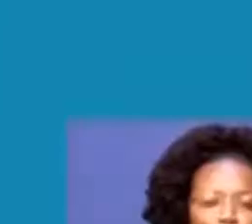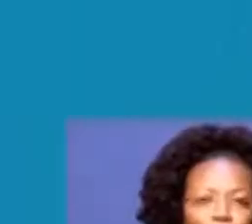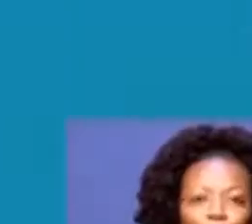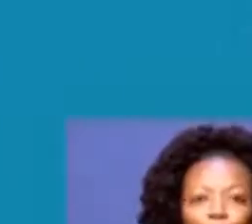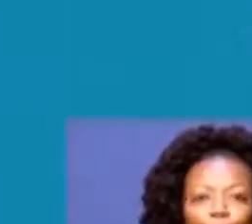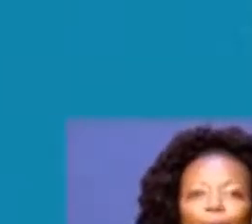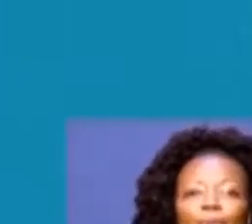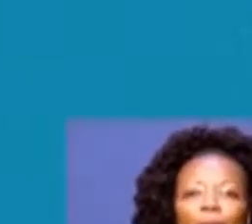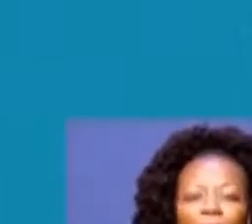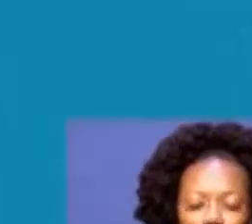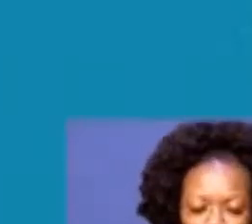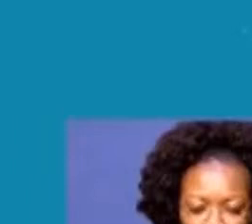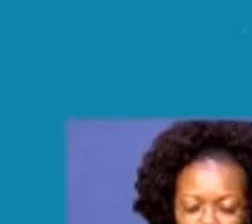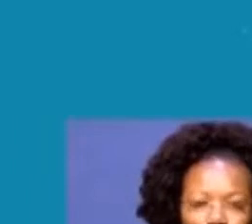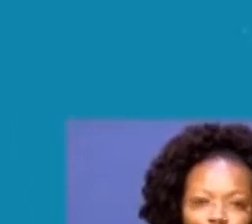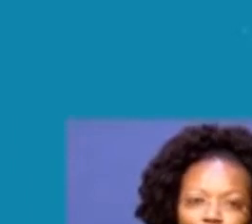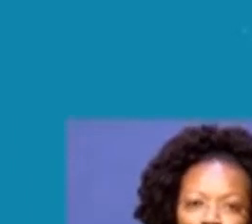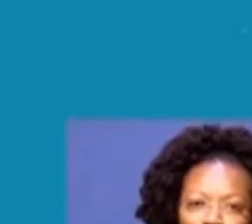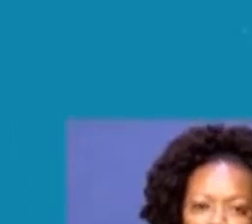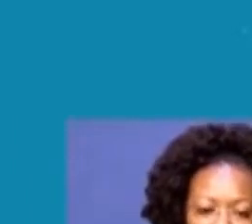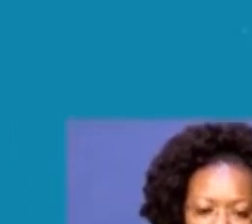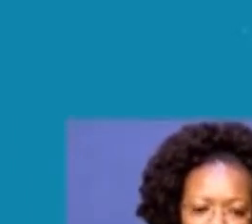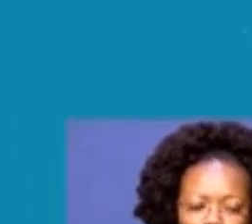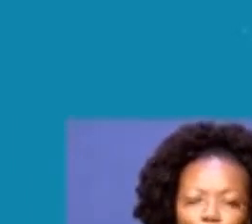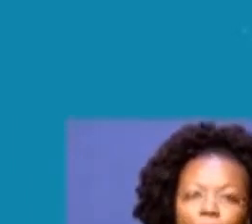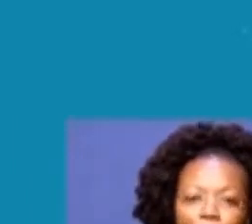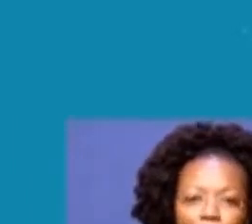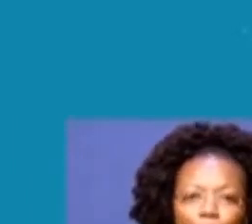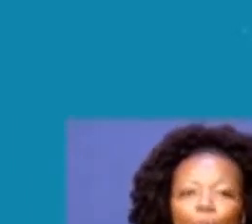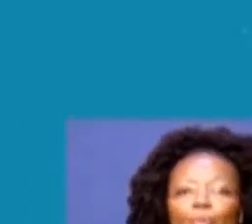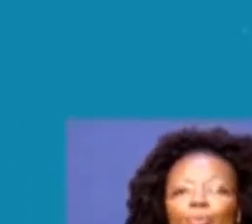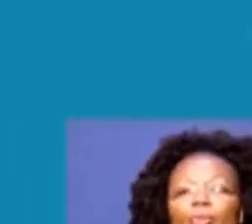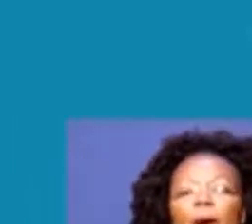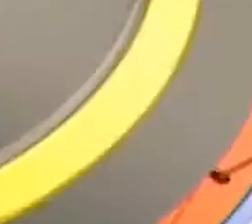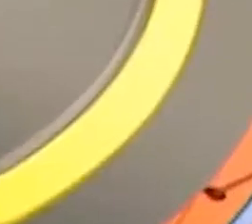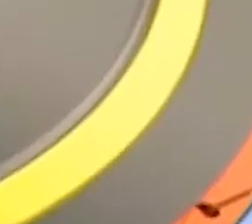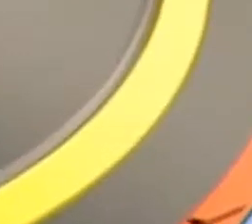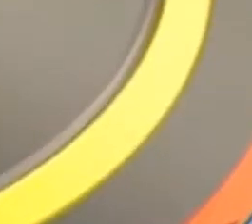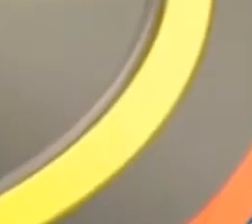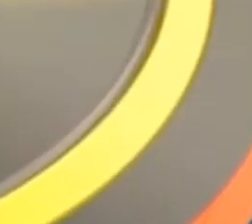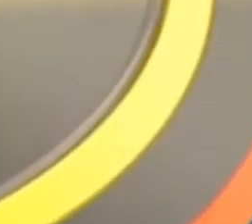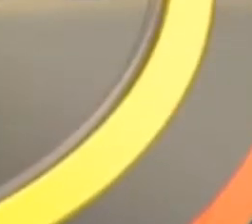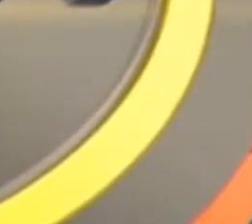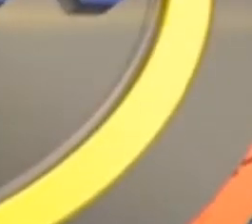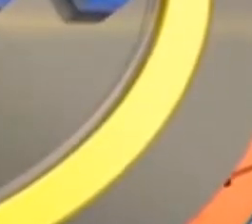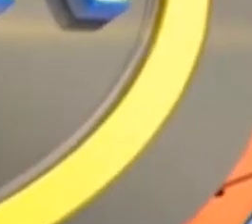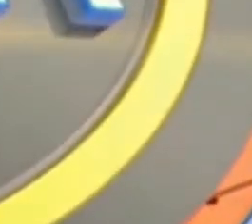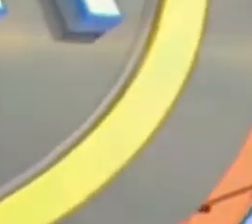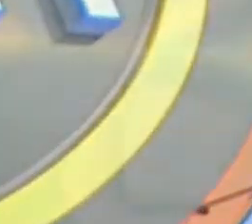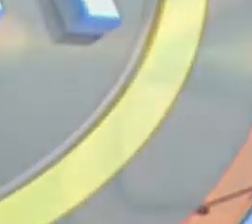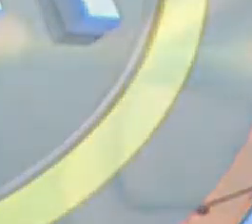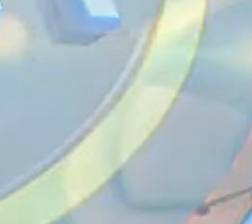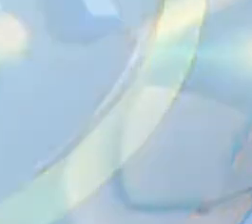available. COVID-19 inazuilika. Jilinde, linda familia na jamii.